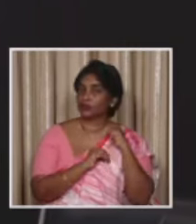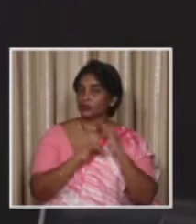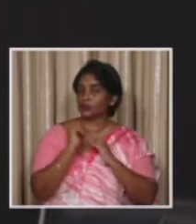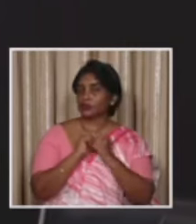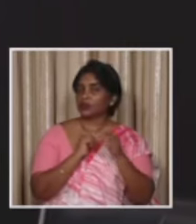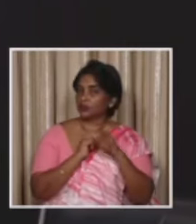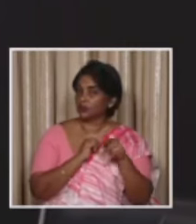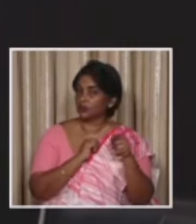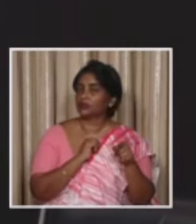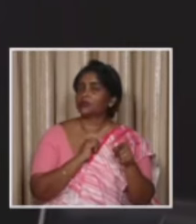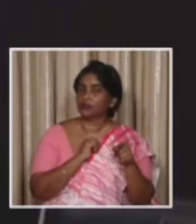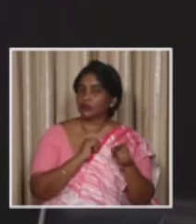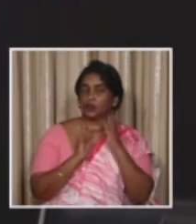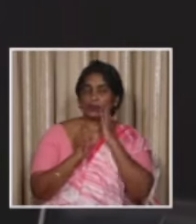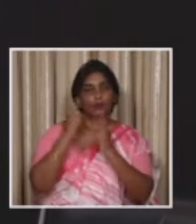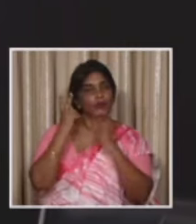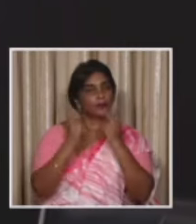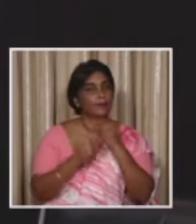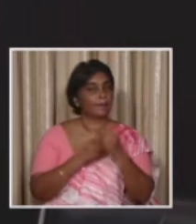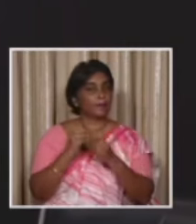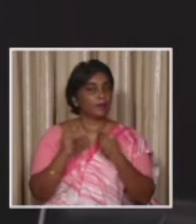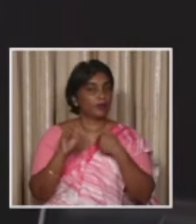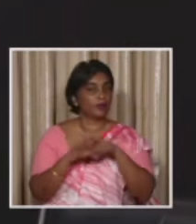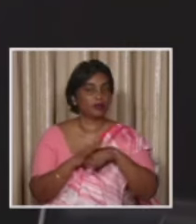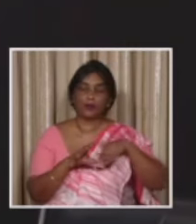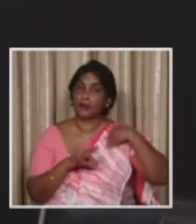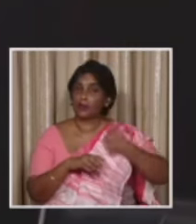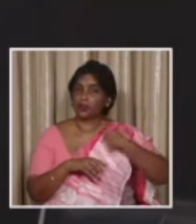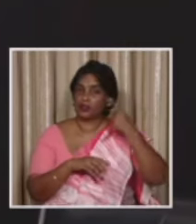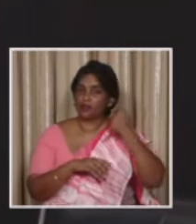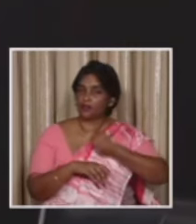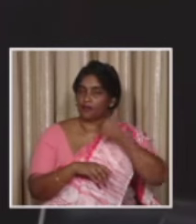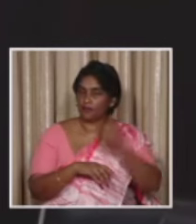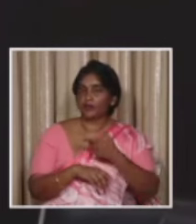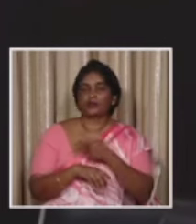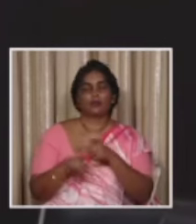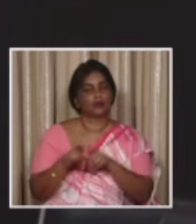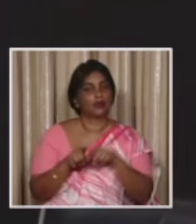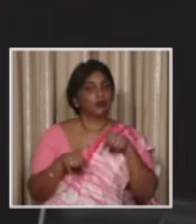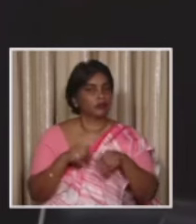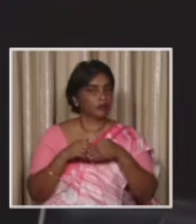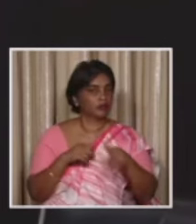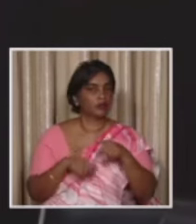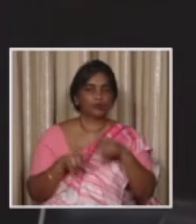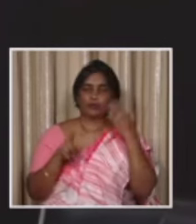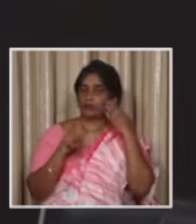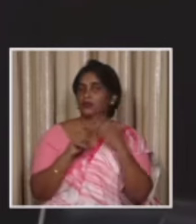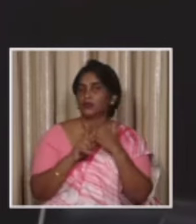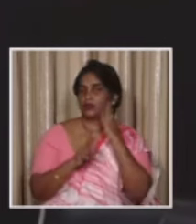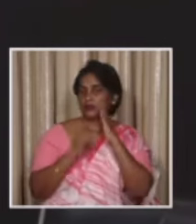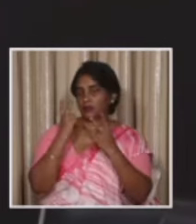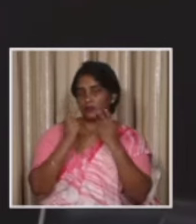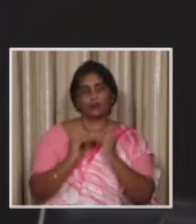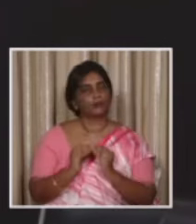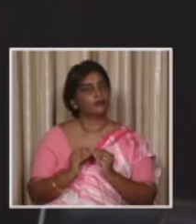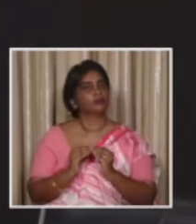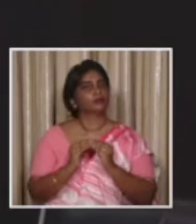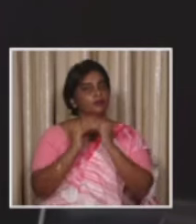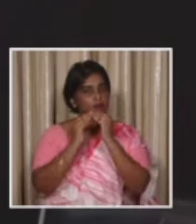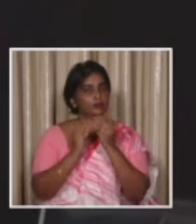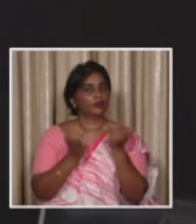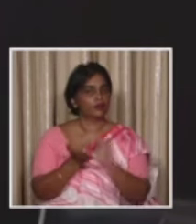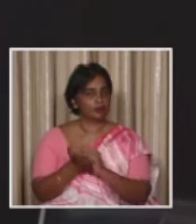තුළ සංචාරක ව්‍යාපාරය දුණු ප්‍රමුඛත්වය නිසා තමයි අද වෙද්දී අපි මේ තරමට සංචාරක ව්‍යාපාරය දියුණු කරගන්න